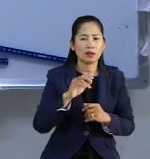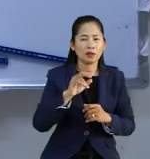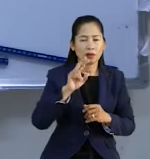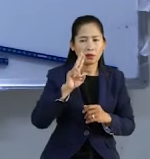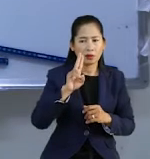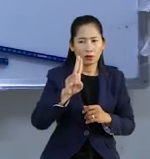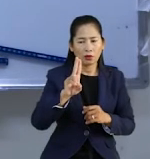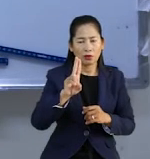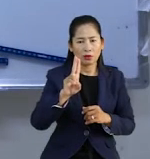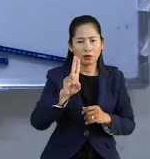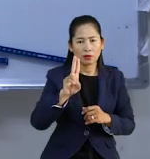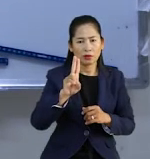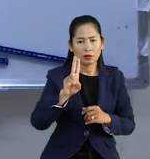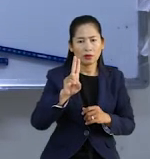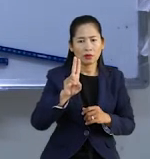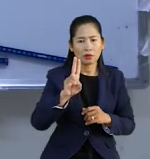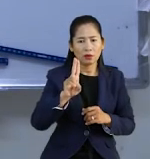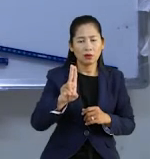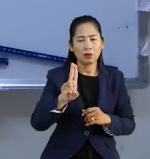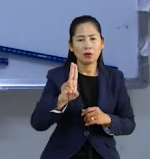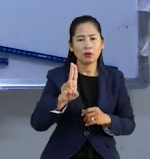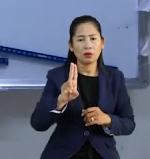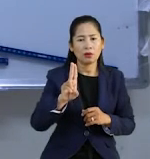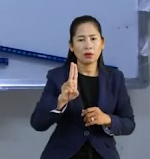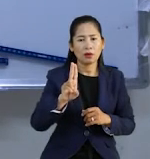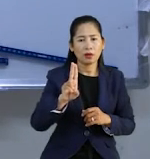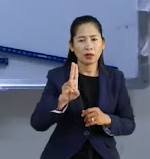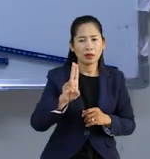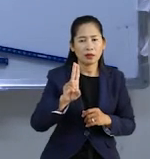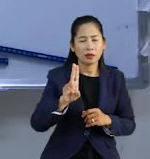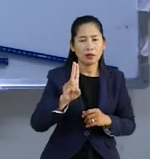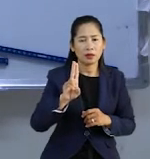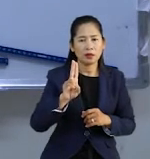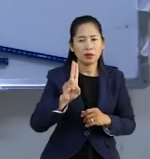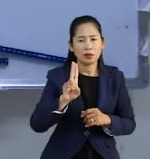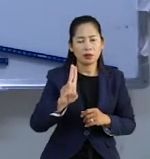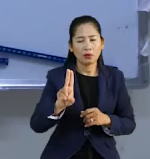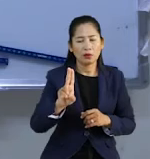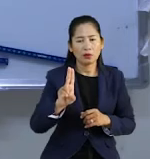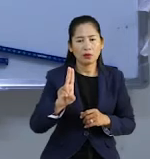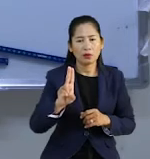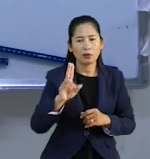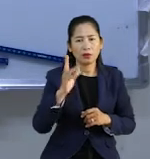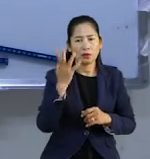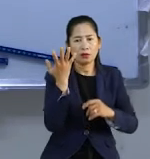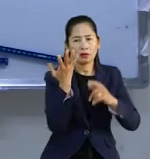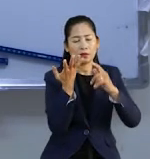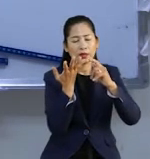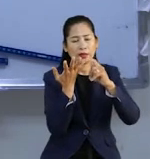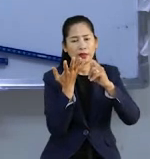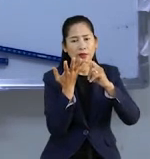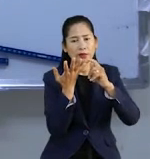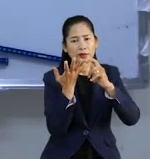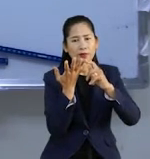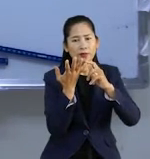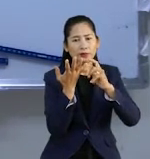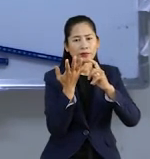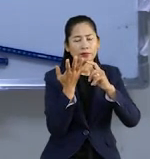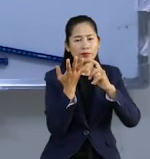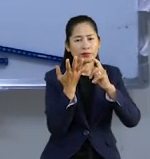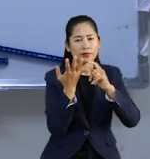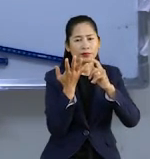ศัยใส่โซ่จึงรอสรอนะไอจังให้ก่อนบาดหรือสำเร็จไอบาด